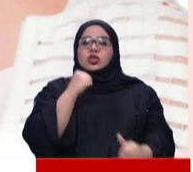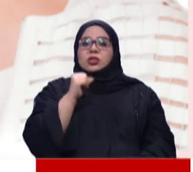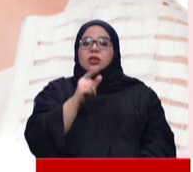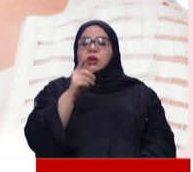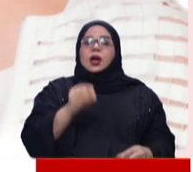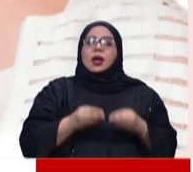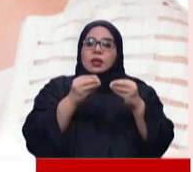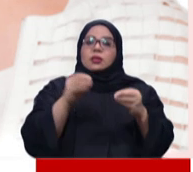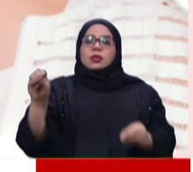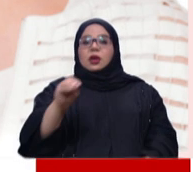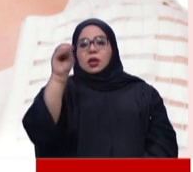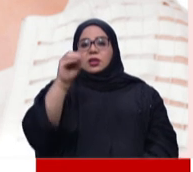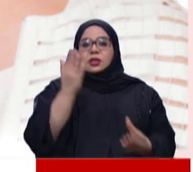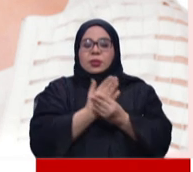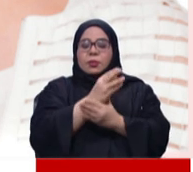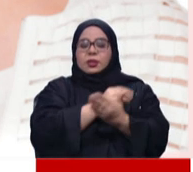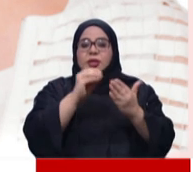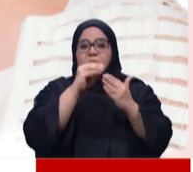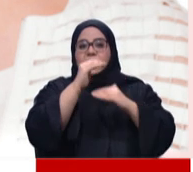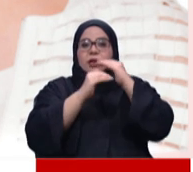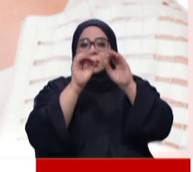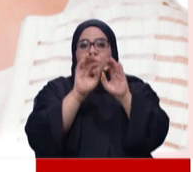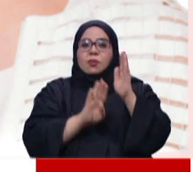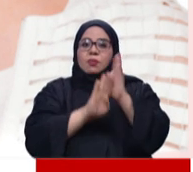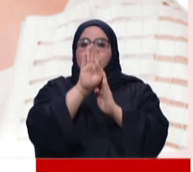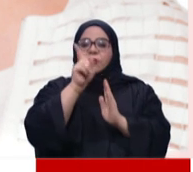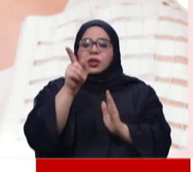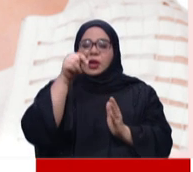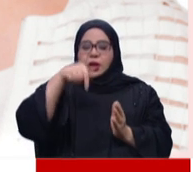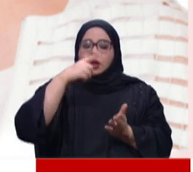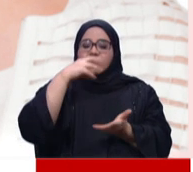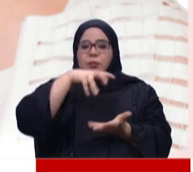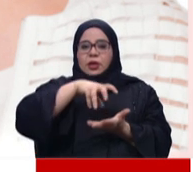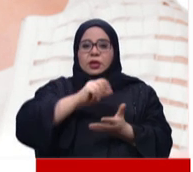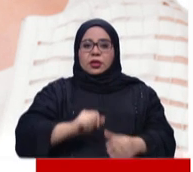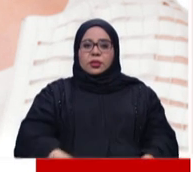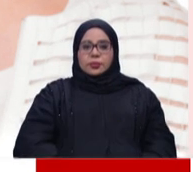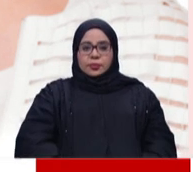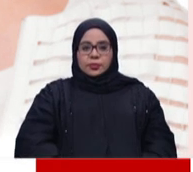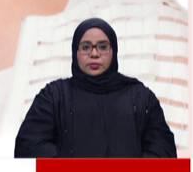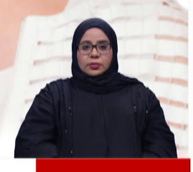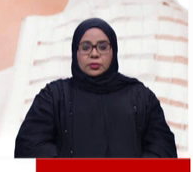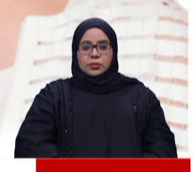تبذلها الهيئة من أجل تعزيز التنمية المستدامة في المدينة العريقة.